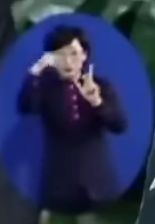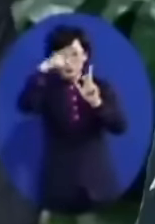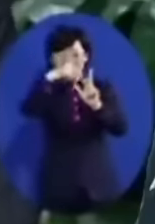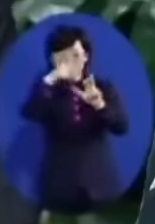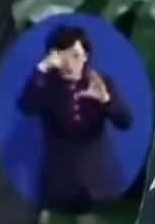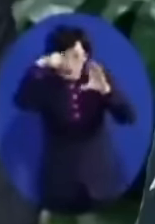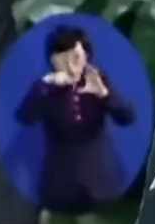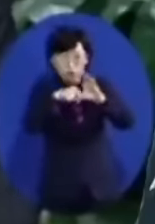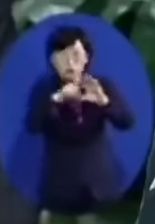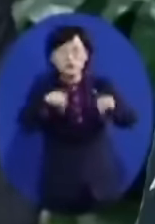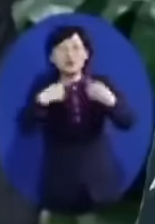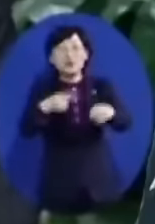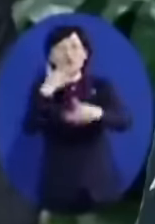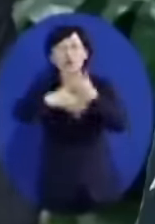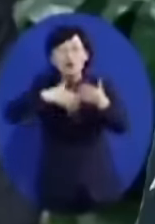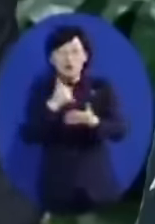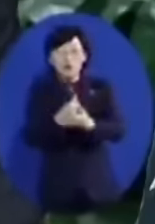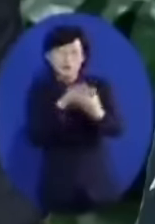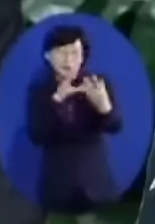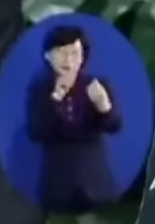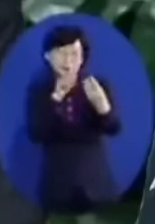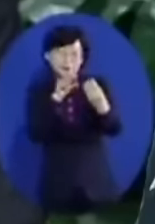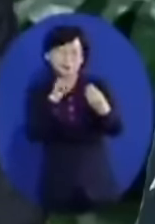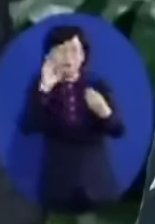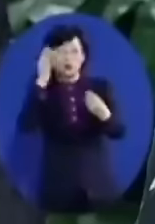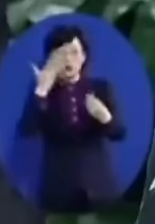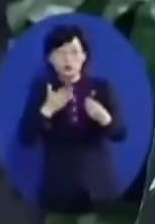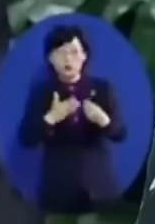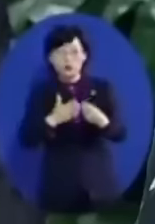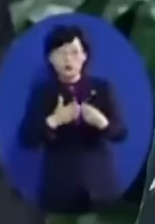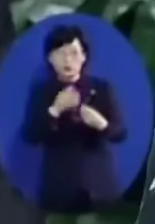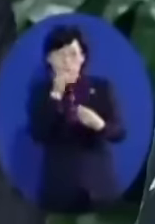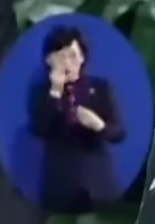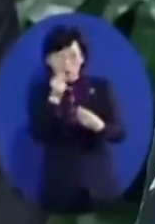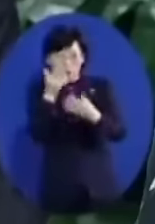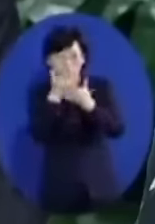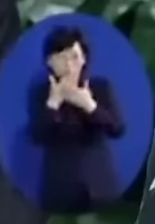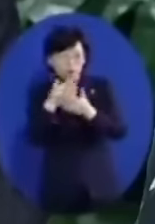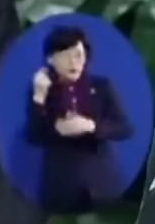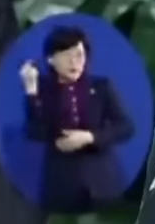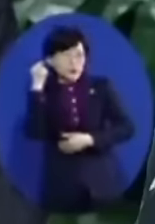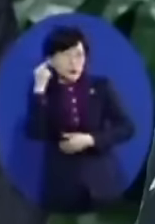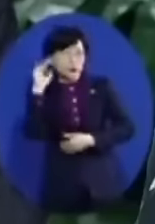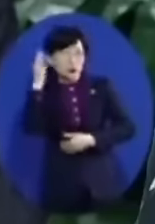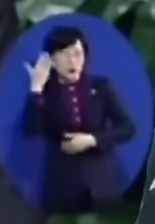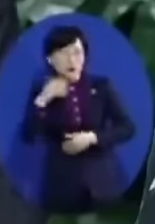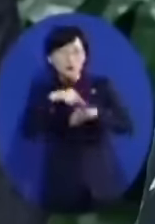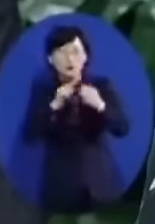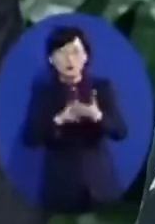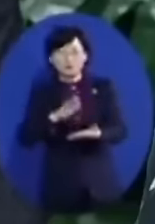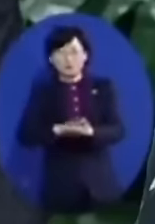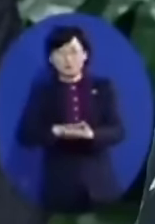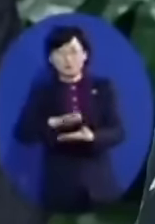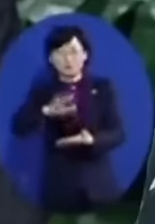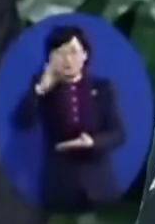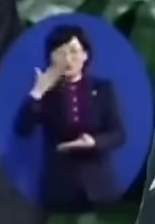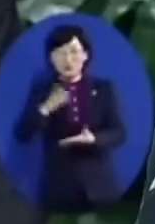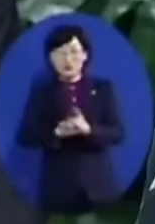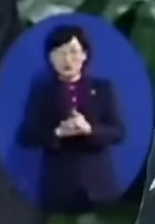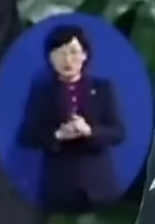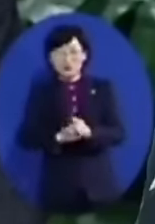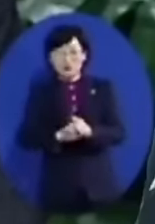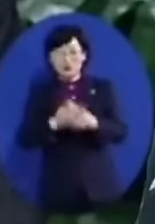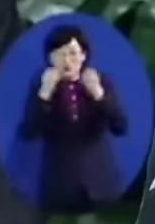들어가서 하나님과 대화할 수 있게 되고 세미한 음성을 얻게 되고 마음이 뜨거워지고 사명을